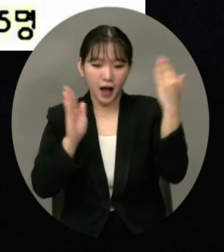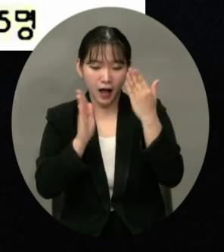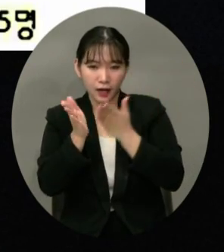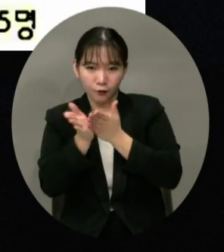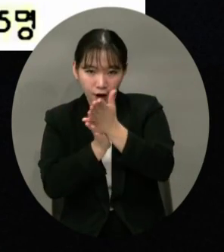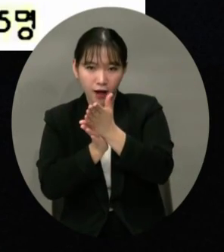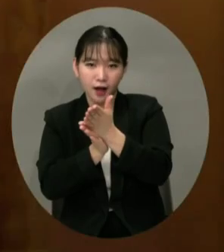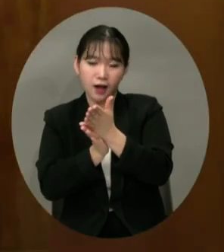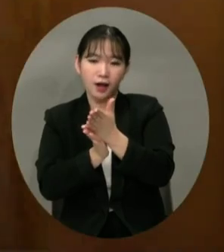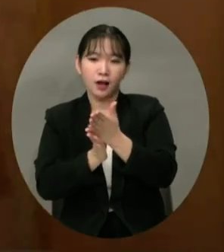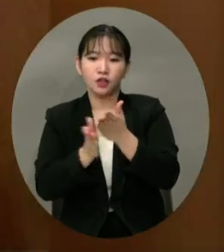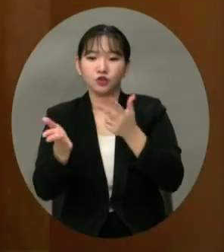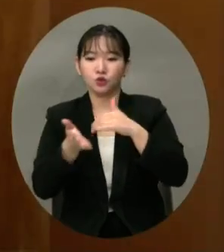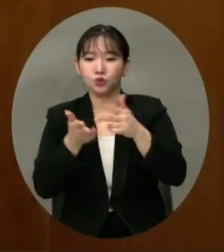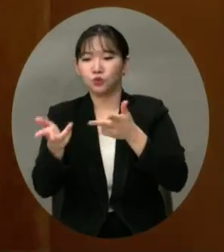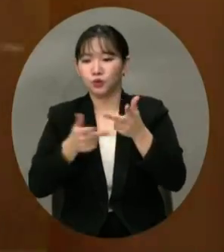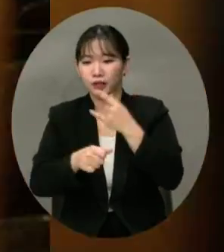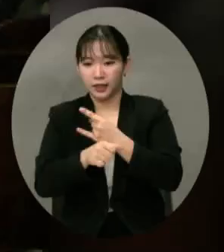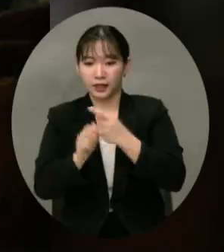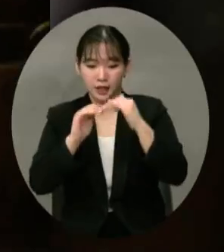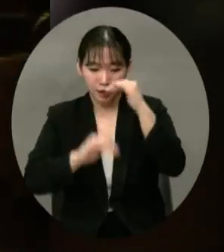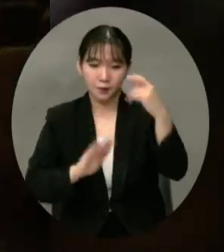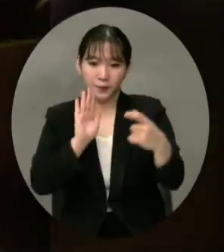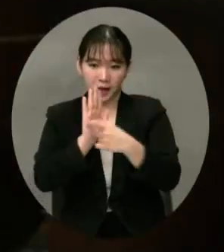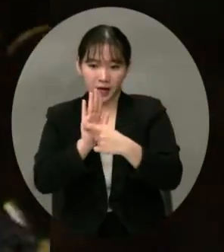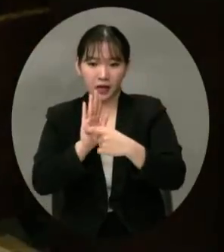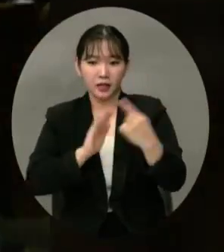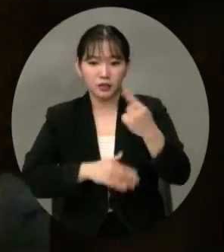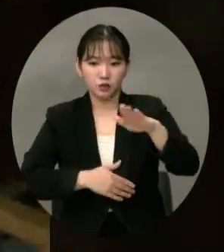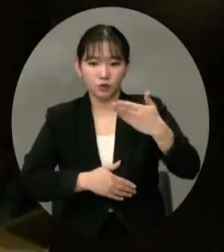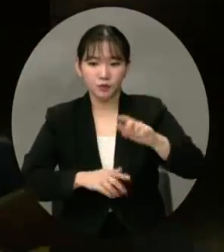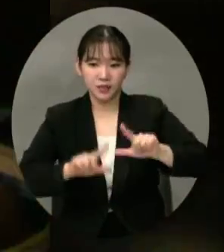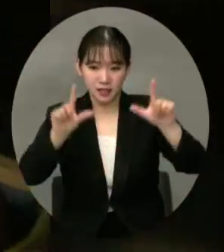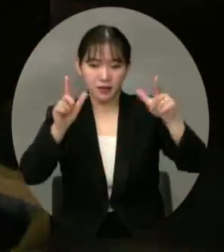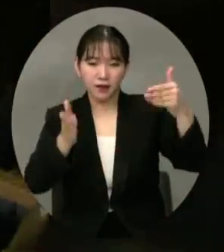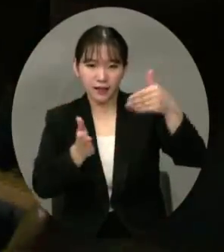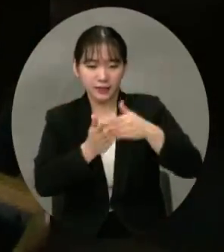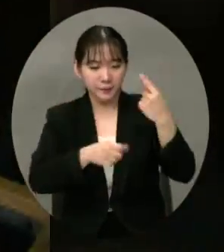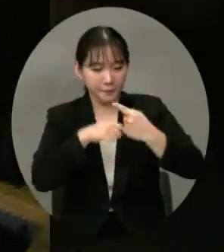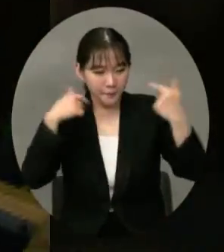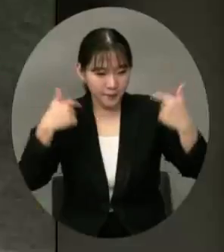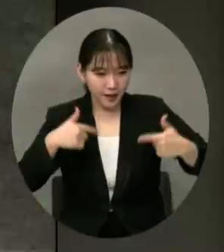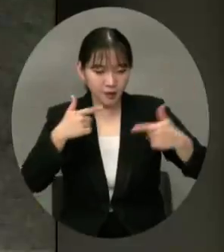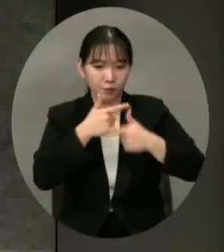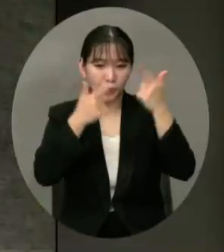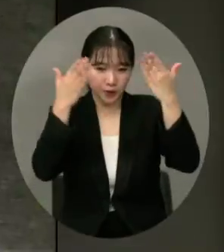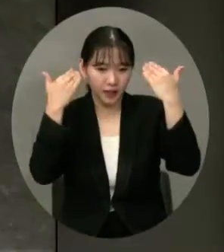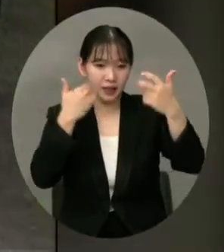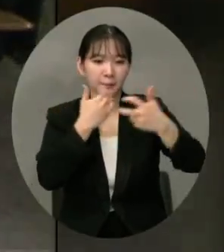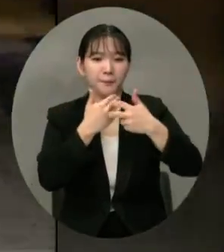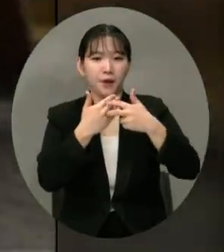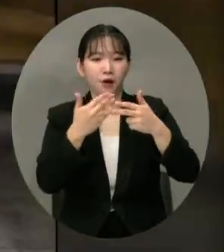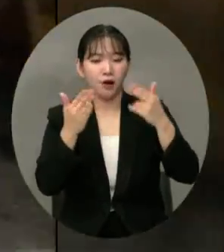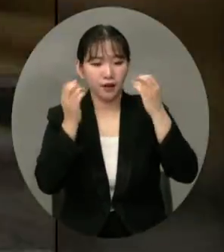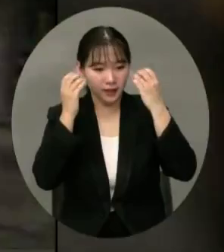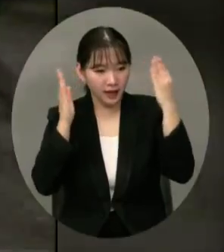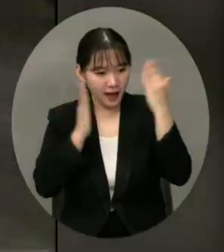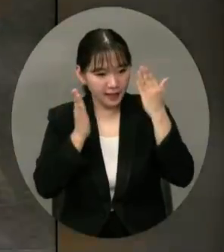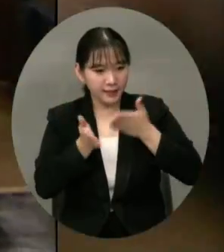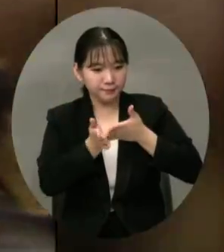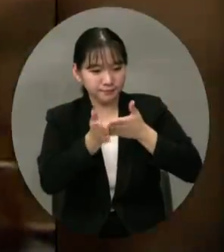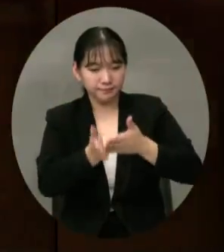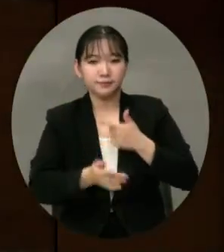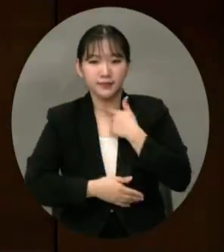내용도 포함됐습니다. 이후 1997년까지 목포대는 매년 의예과 정원을 신청했습니다. 목포대